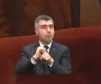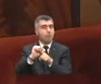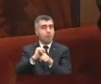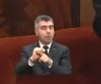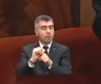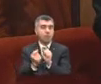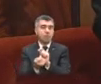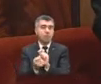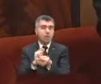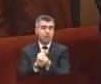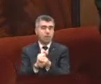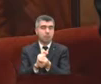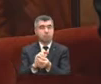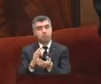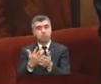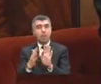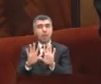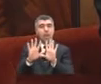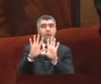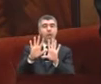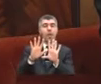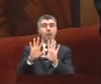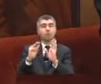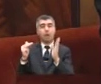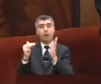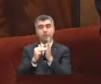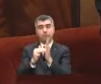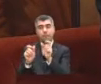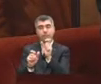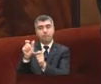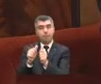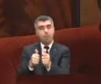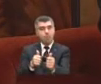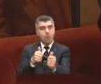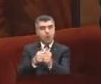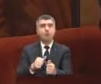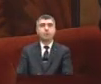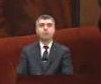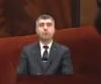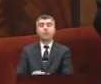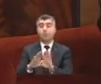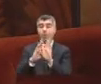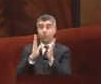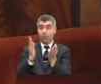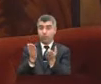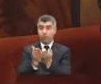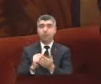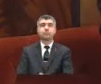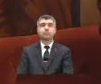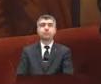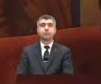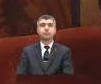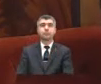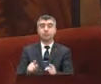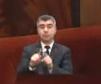هو نجمد 11,000 موظف اللي غتشملوا هاد المواكبه. هادشي كله غادي نبنيو عليه باش